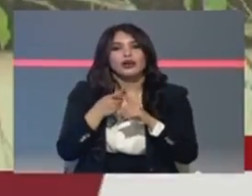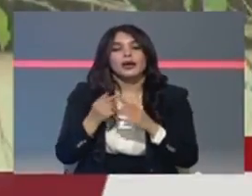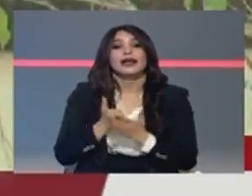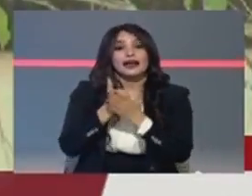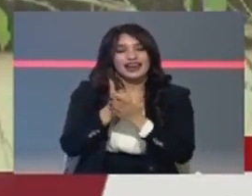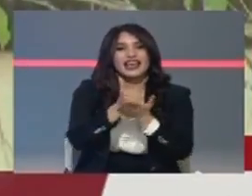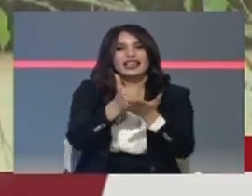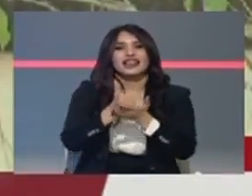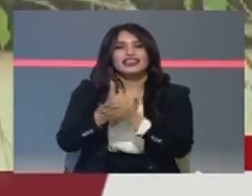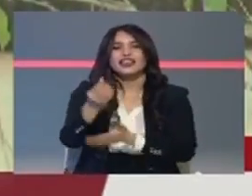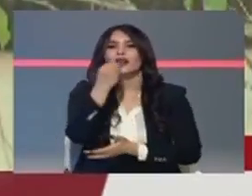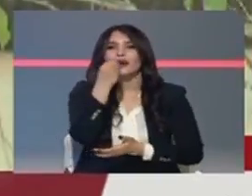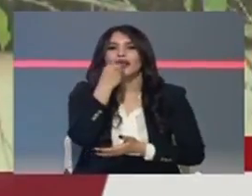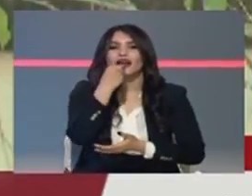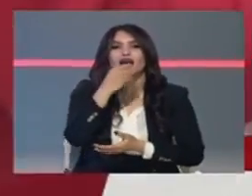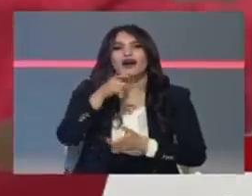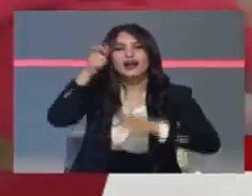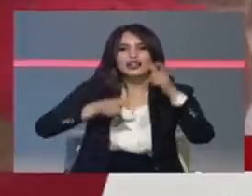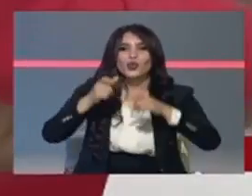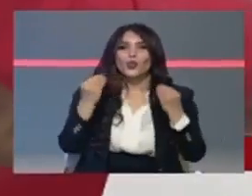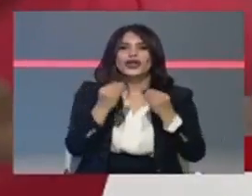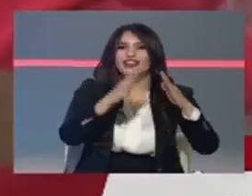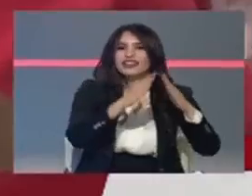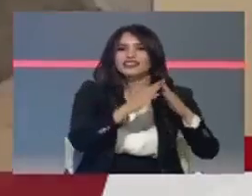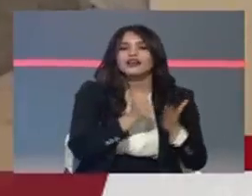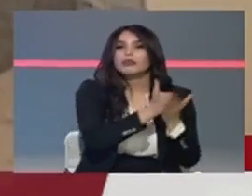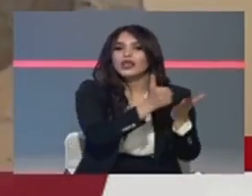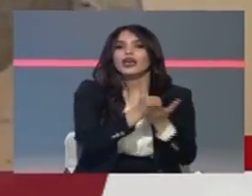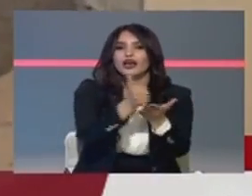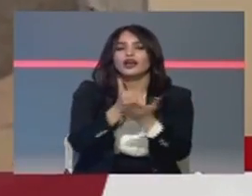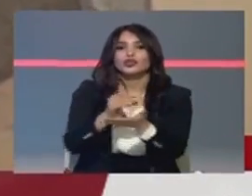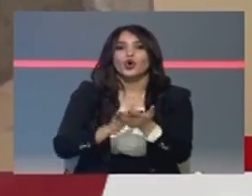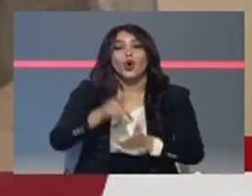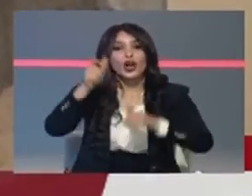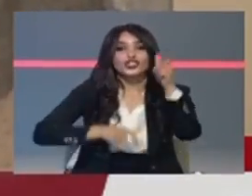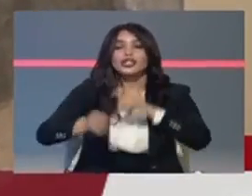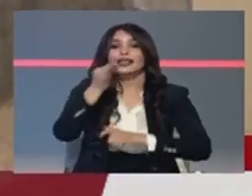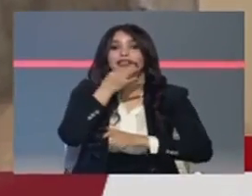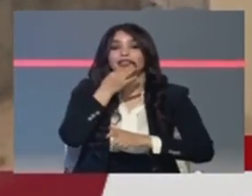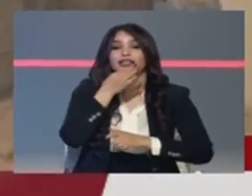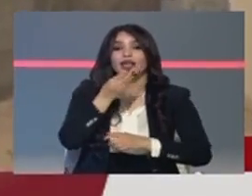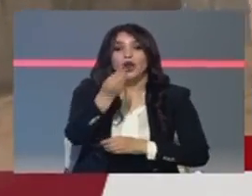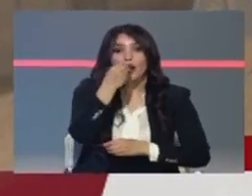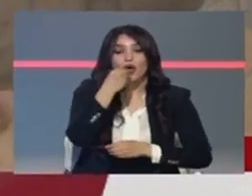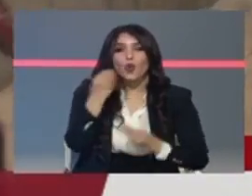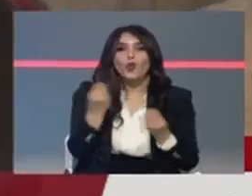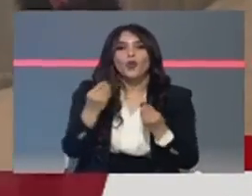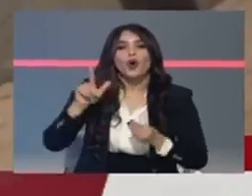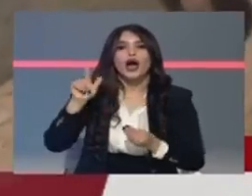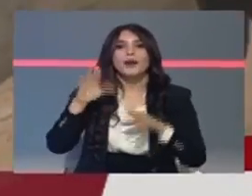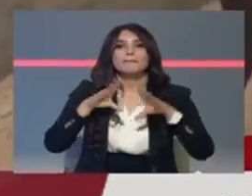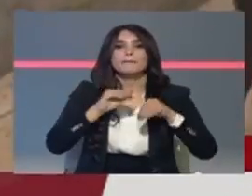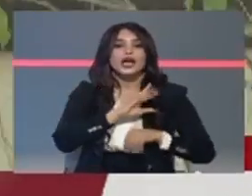المواد الغذائية إلى الناس إلى بيوتهم. عدد المستفيدين من توزيع المساعدات الغذائية في قطاع غزة حوالي